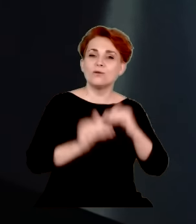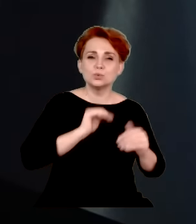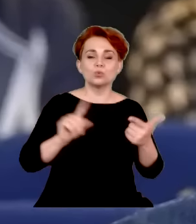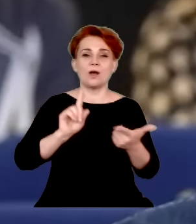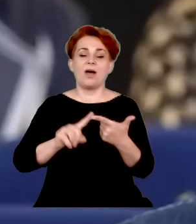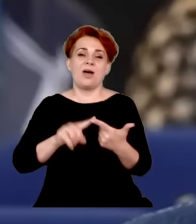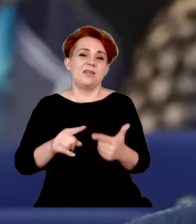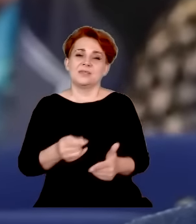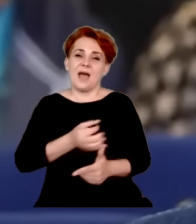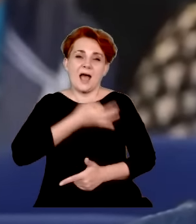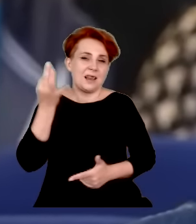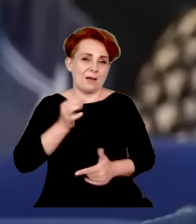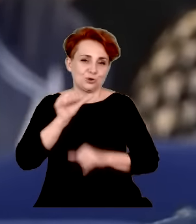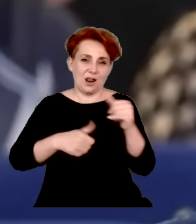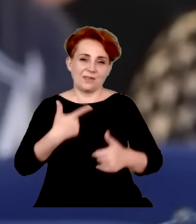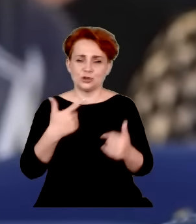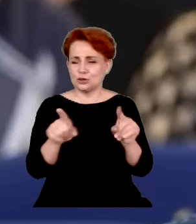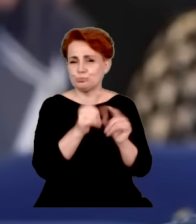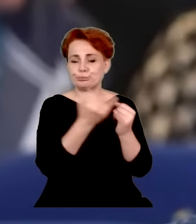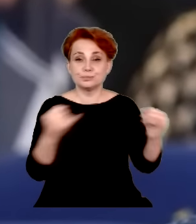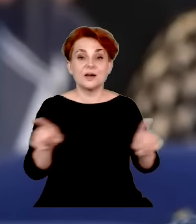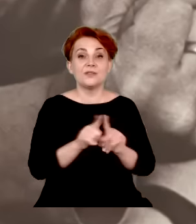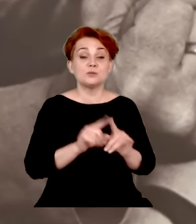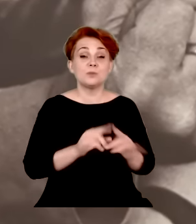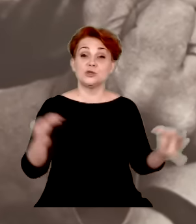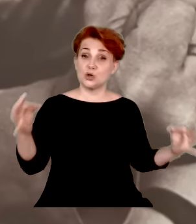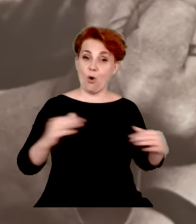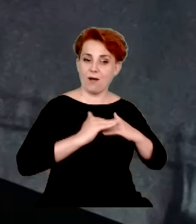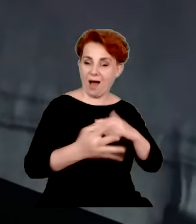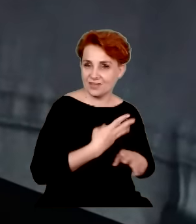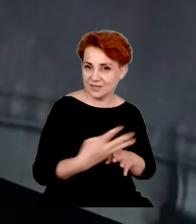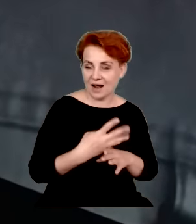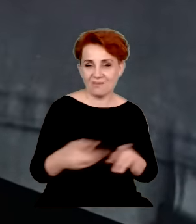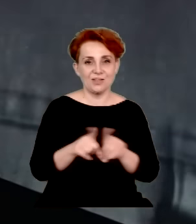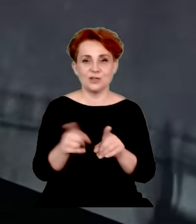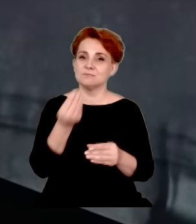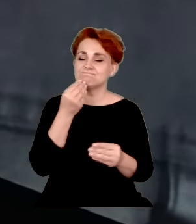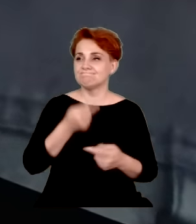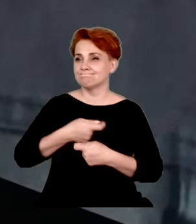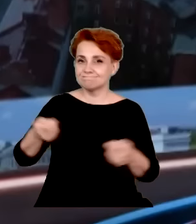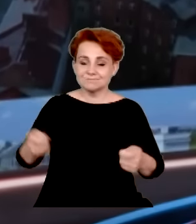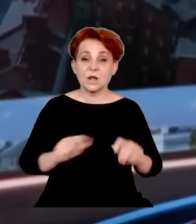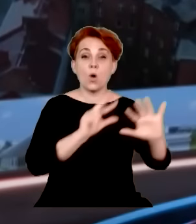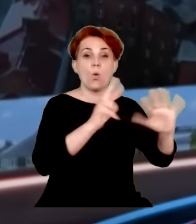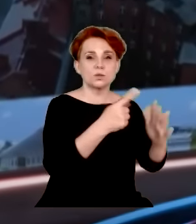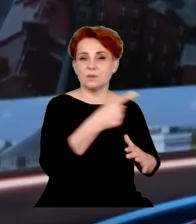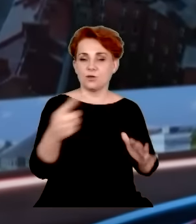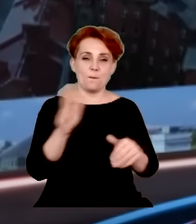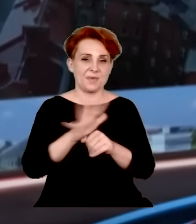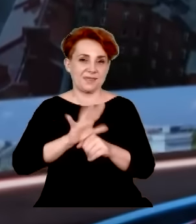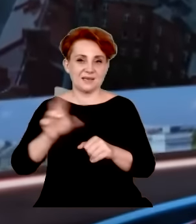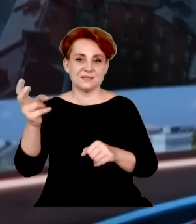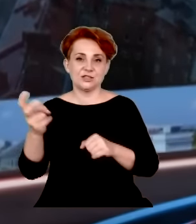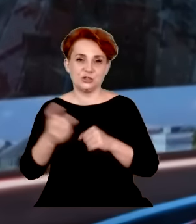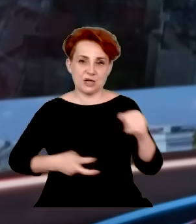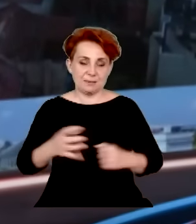Wielkie marzenia. Zaplanowano też jogę na trawie i filmowy targ śniadaniowy. Festiwal odbędzie się od 8 do 15 sierpnia. Kiedy